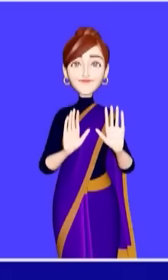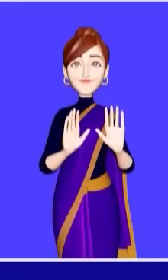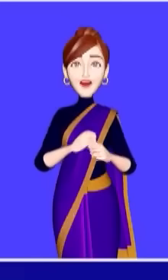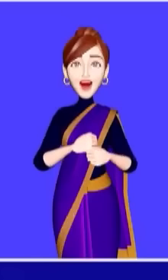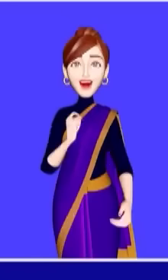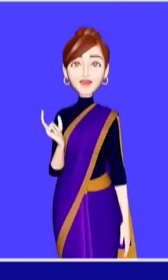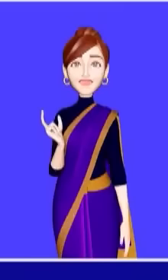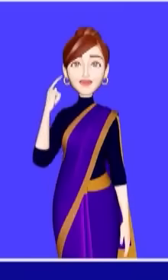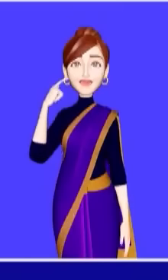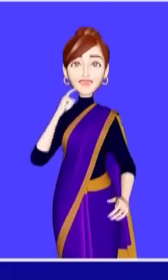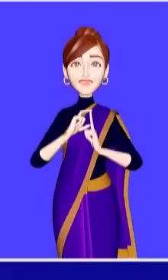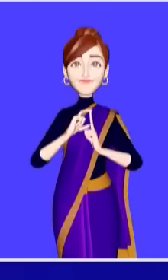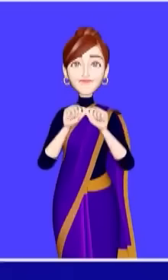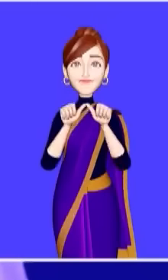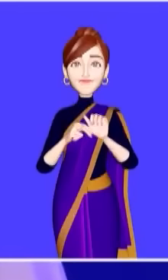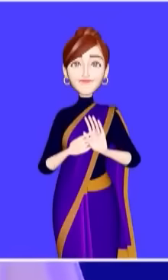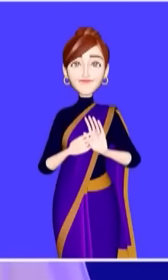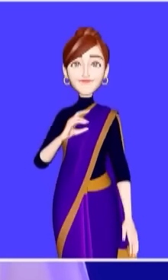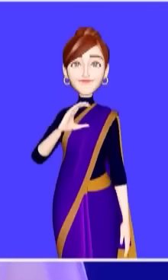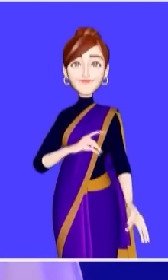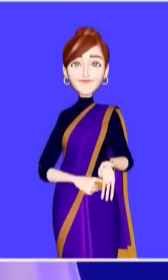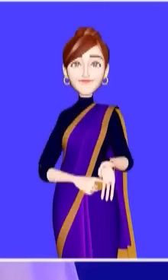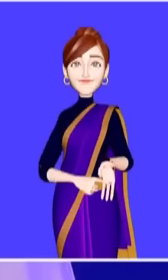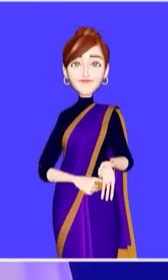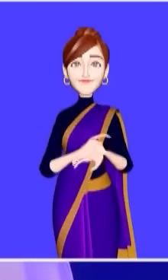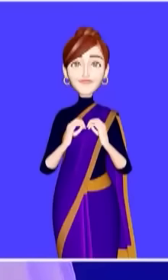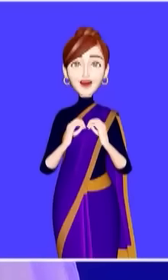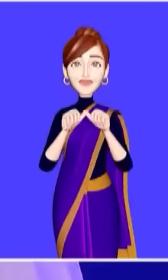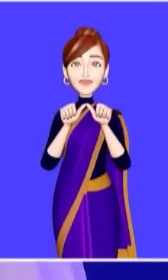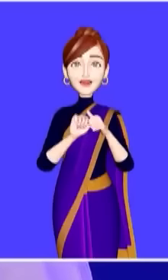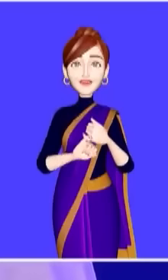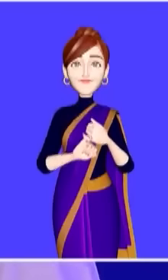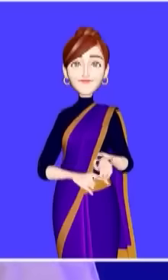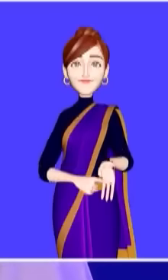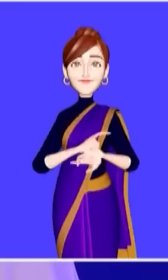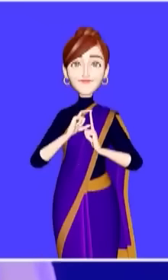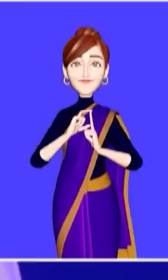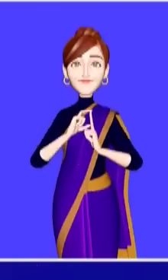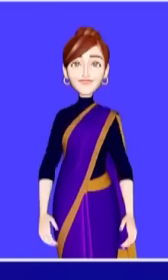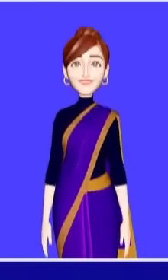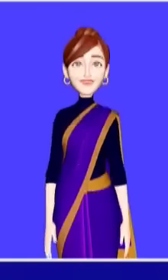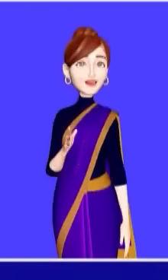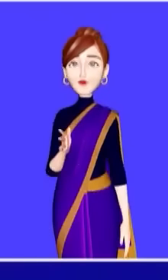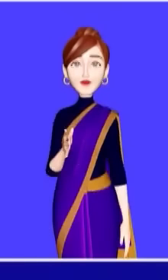वी आर एंटरिंग एन एरा where humans and intelligent systems